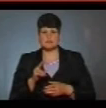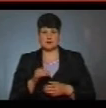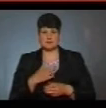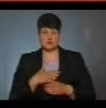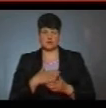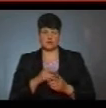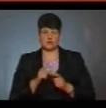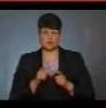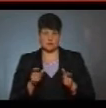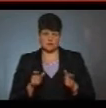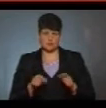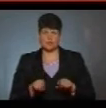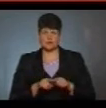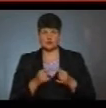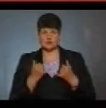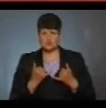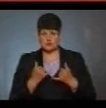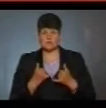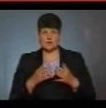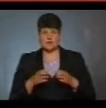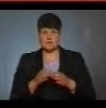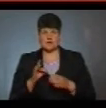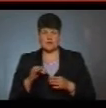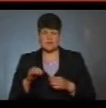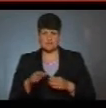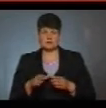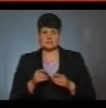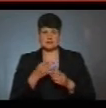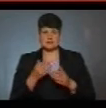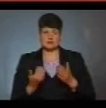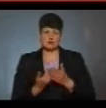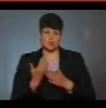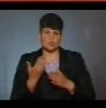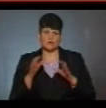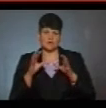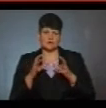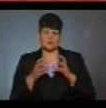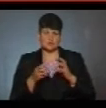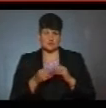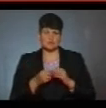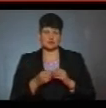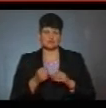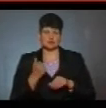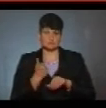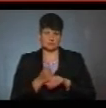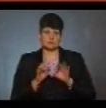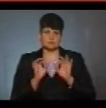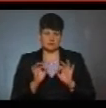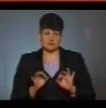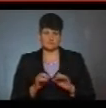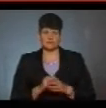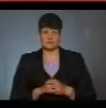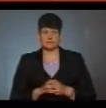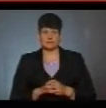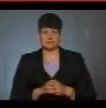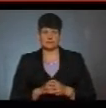студії. Отож, сьогодні соціологічна група «Рейтинг» оприлюднила нові результати щодо конституційності. Хочу, щоб ви прокоментували. Так,